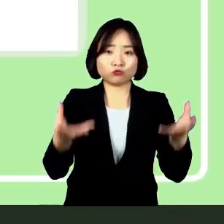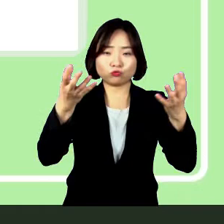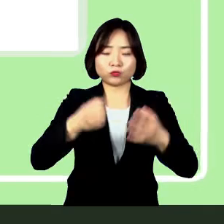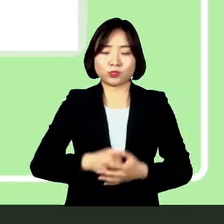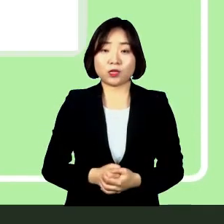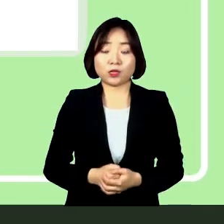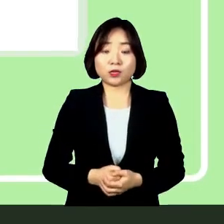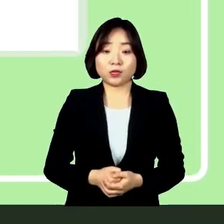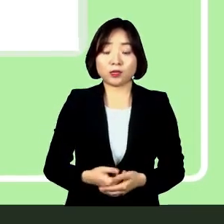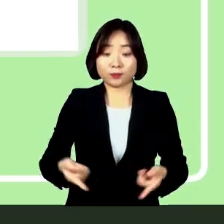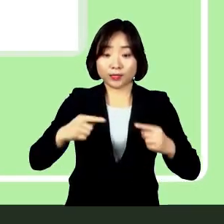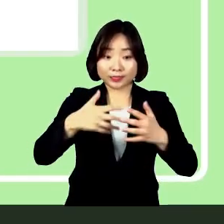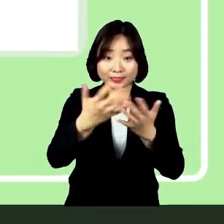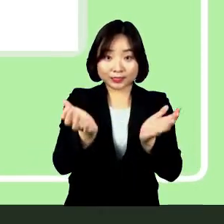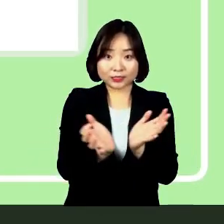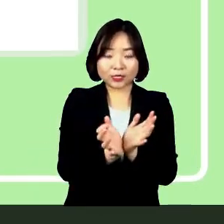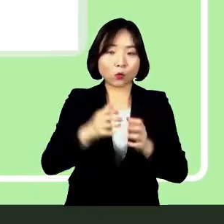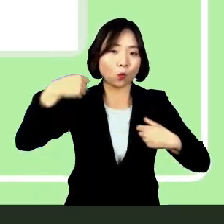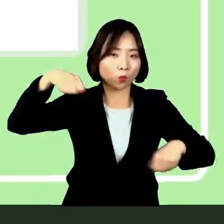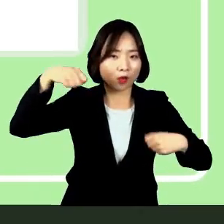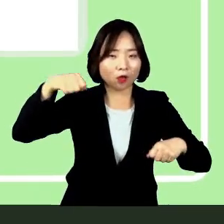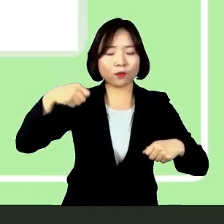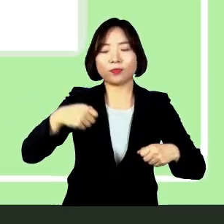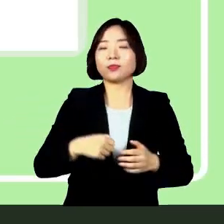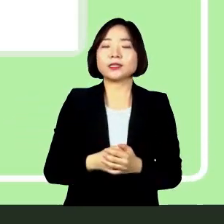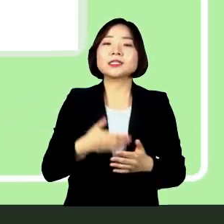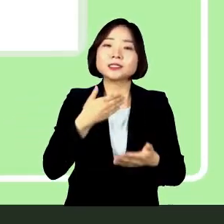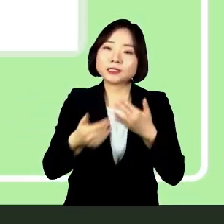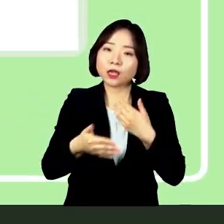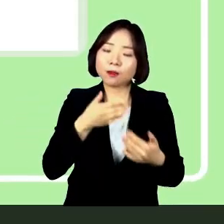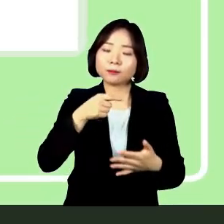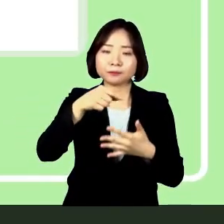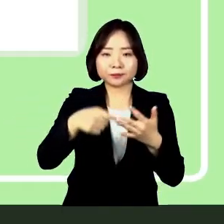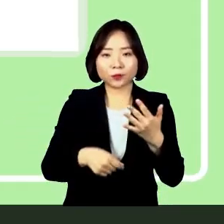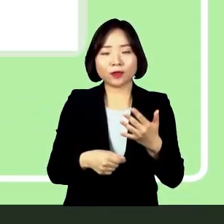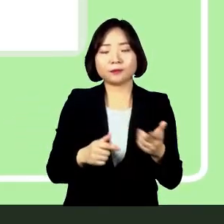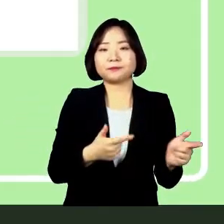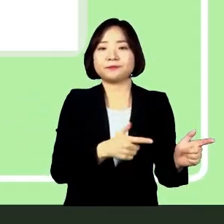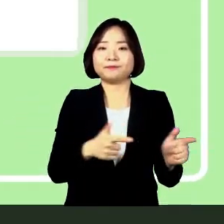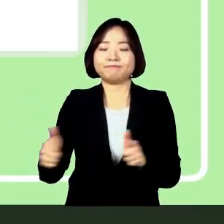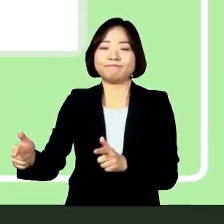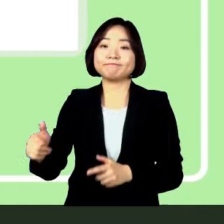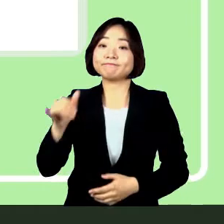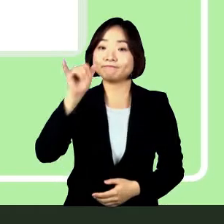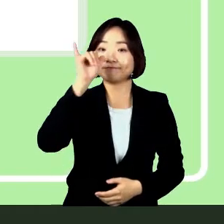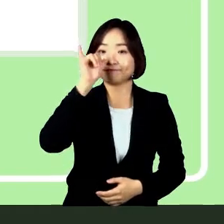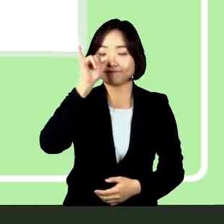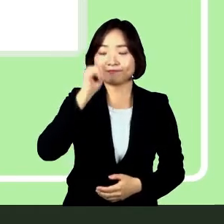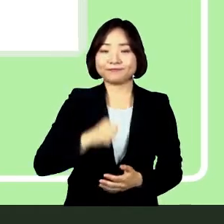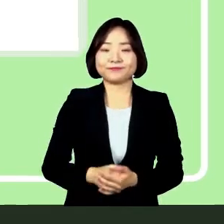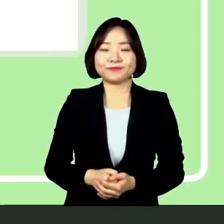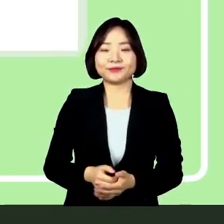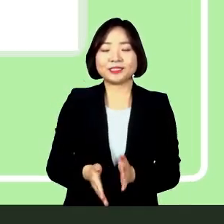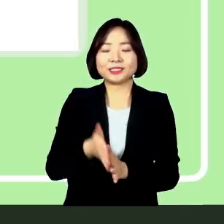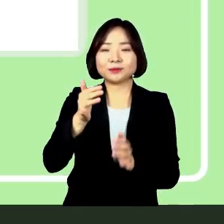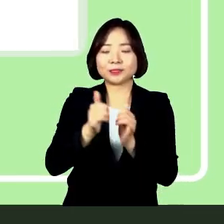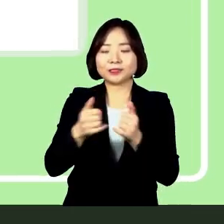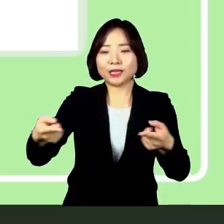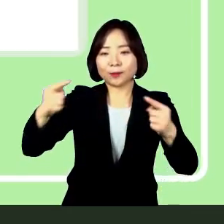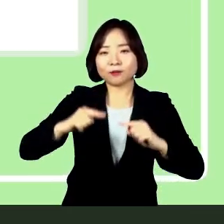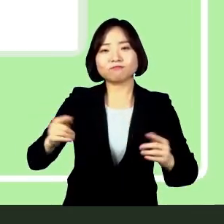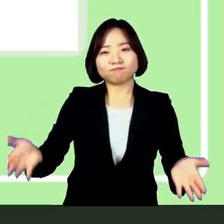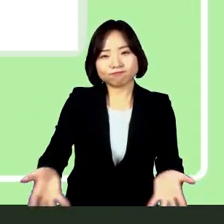참가 단체들은 동호회 공연, 시민생활문화체험 프로그램 등 다양한 프로그램을 운영해 시민들에게 참여를